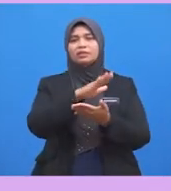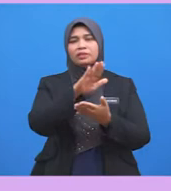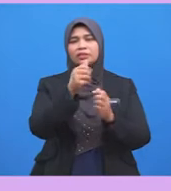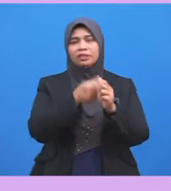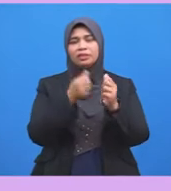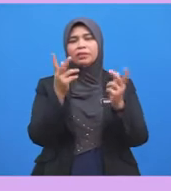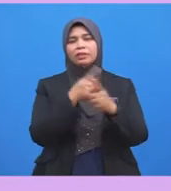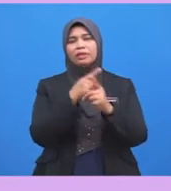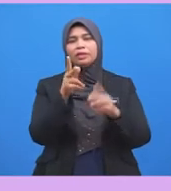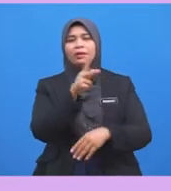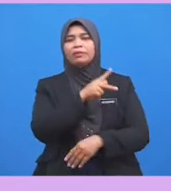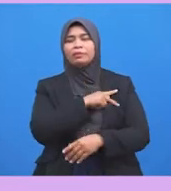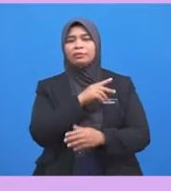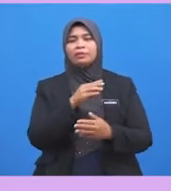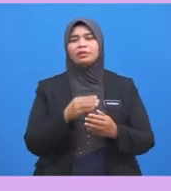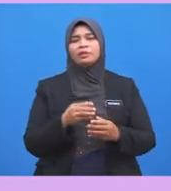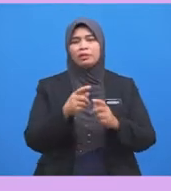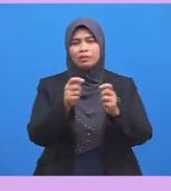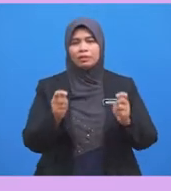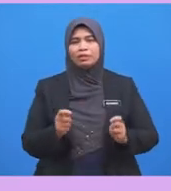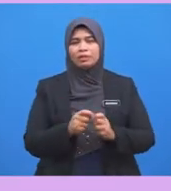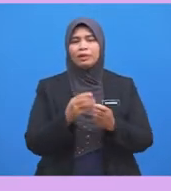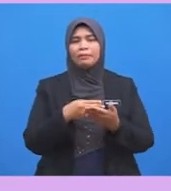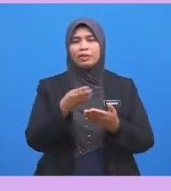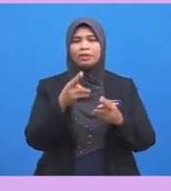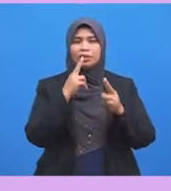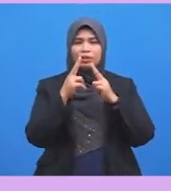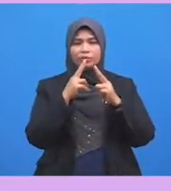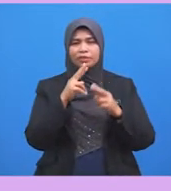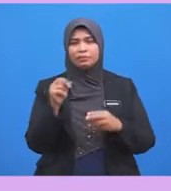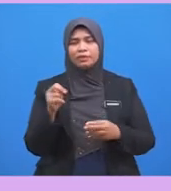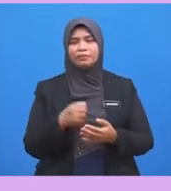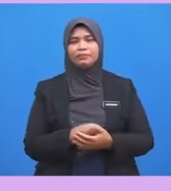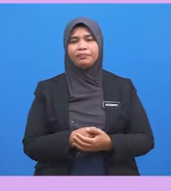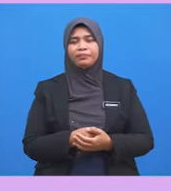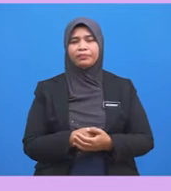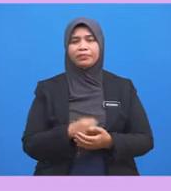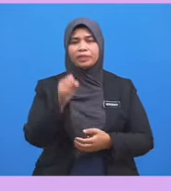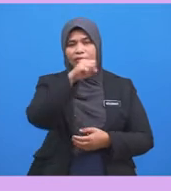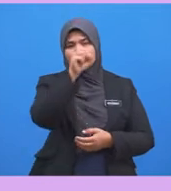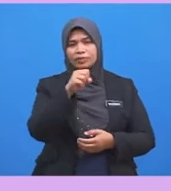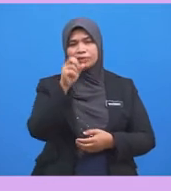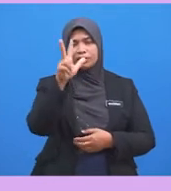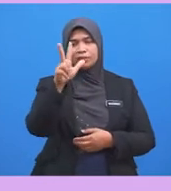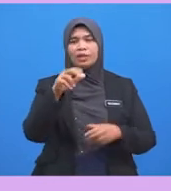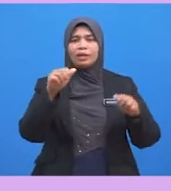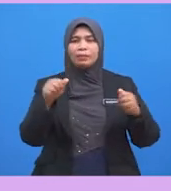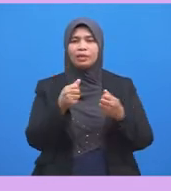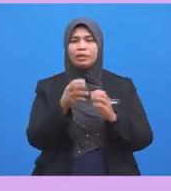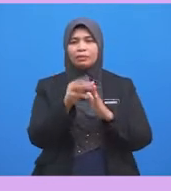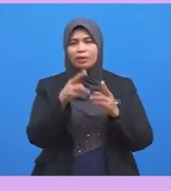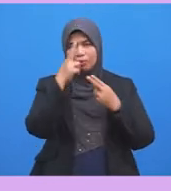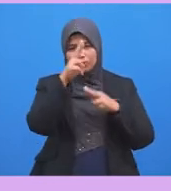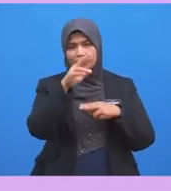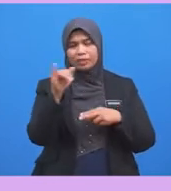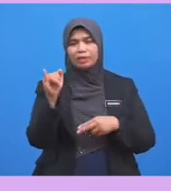pemimpin setempat memberikan ucapan. Soalan ketiga, amalan